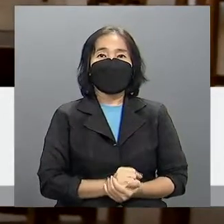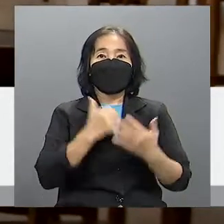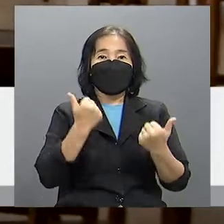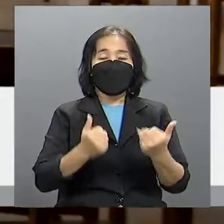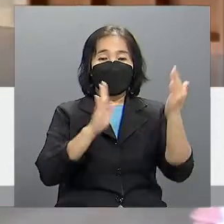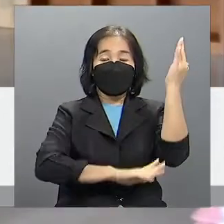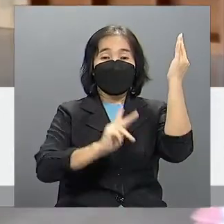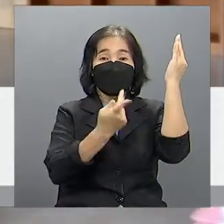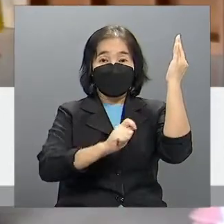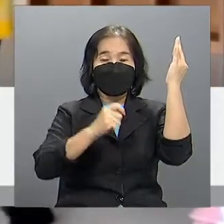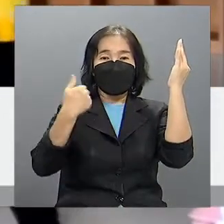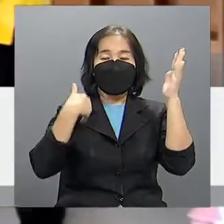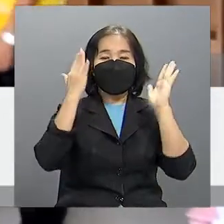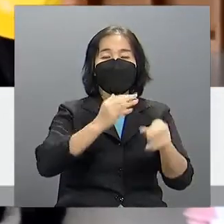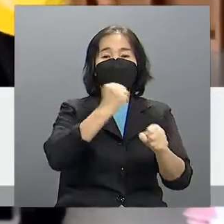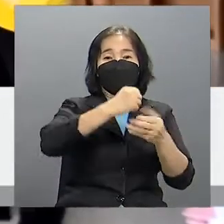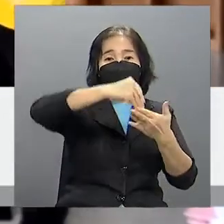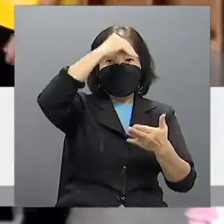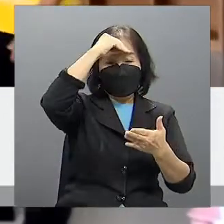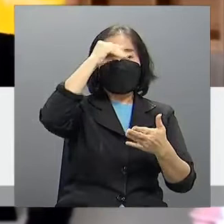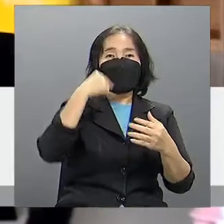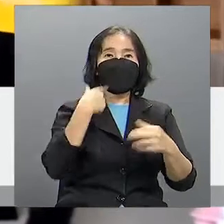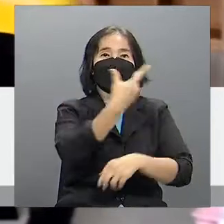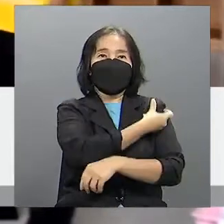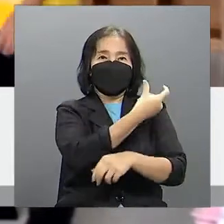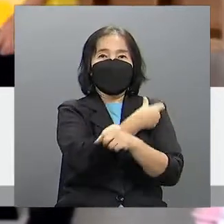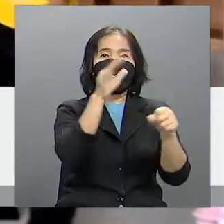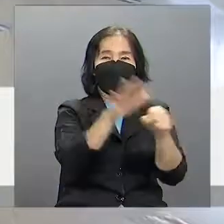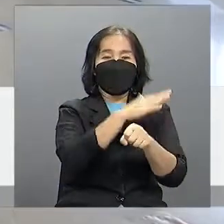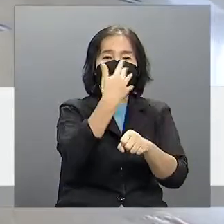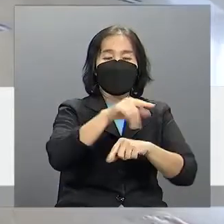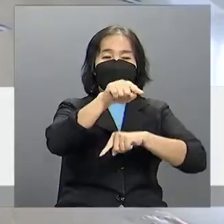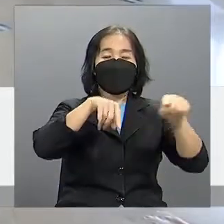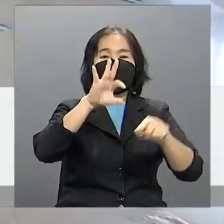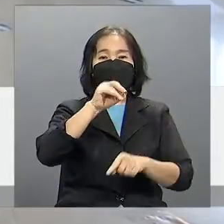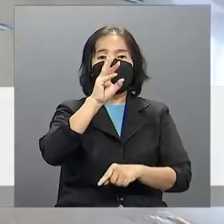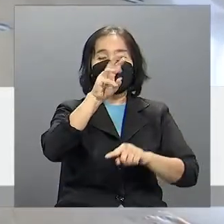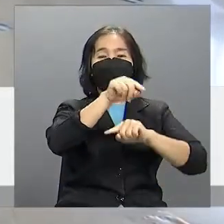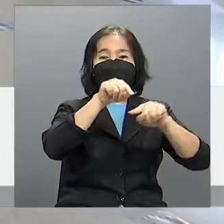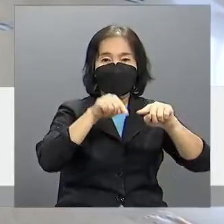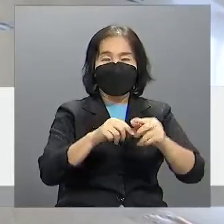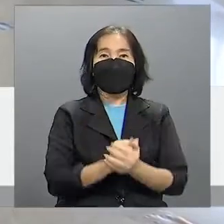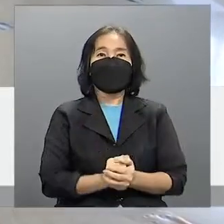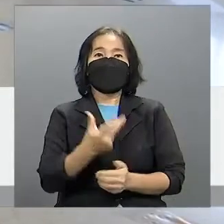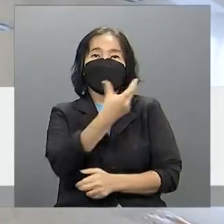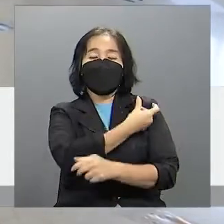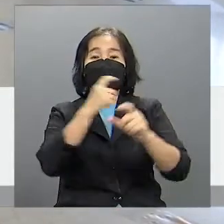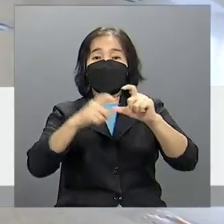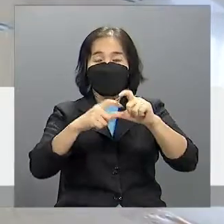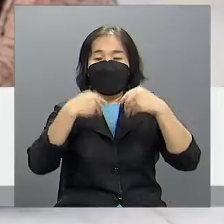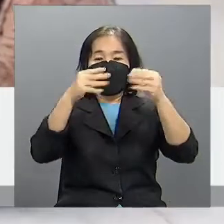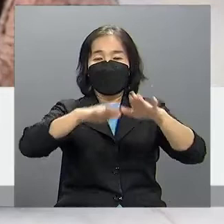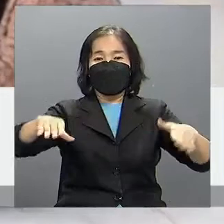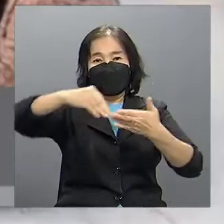ทางการศึกษาได้รับการฉีดวัคซีนครบโด๊สแล้วร้อยละ 96นะคะและการฉีดวัคซีนไฟเซอร์ให้กับนักเรียนอายุ 12ถึง